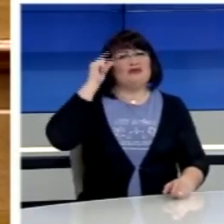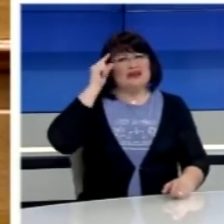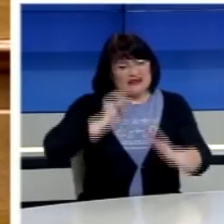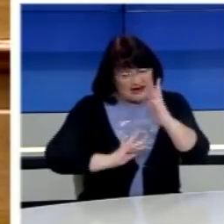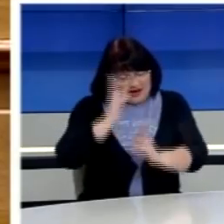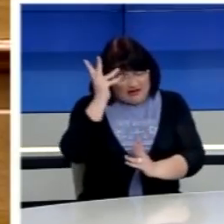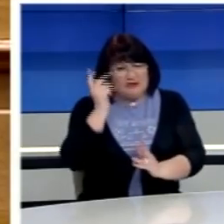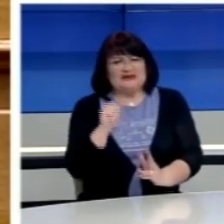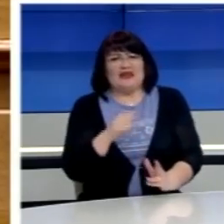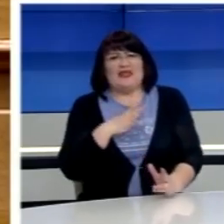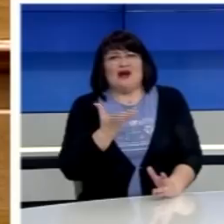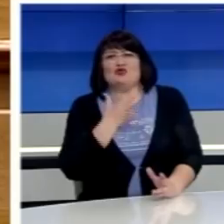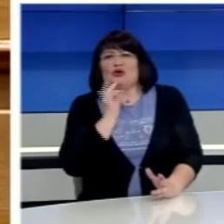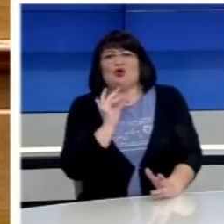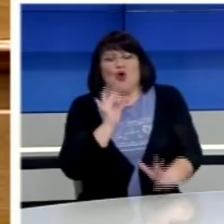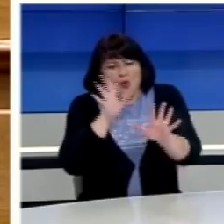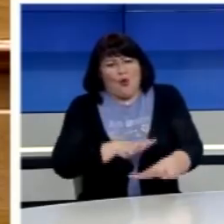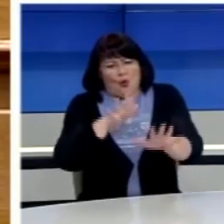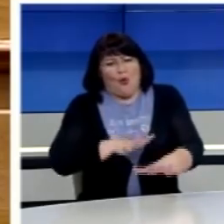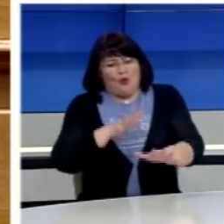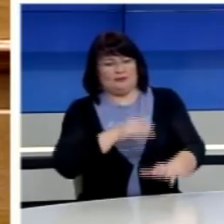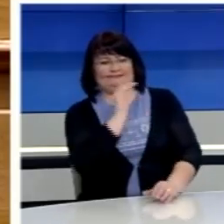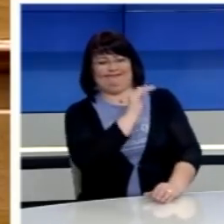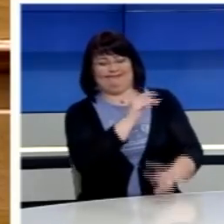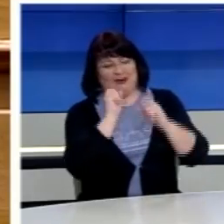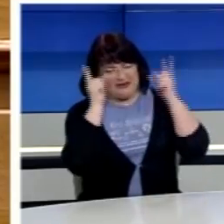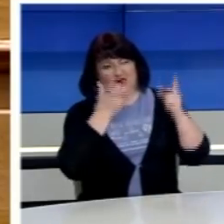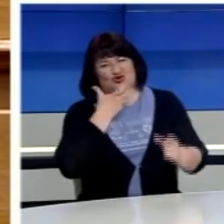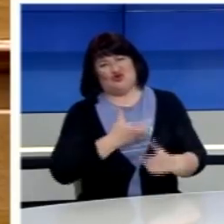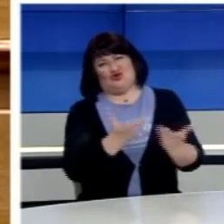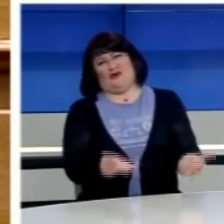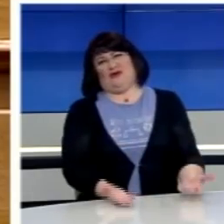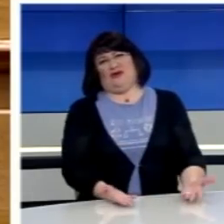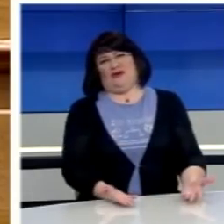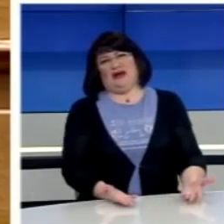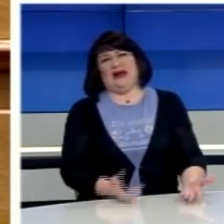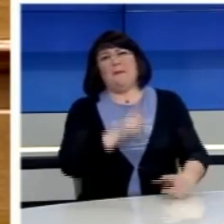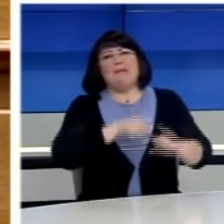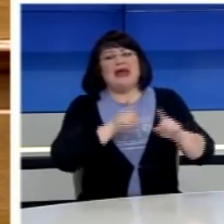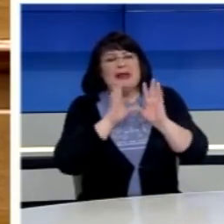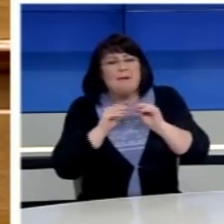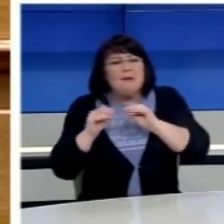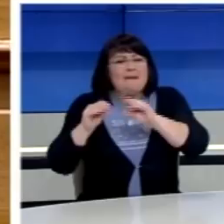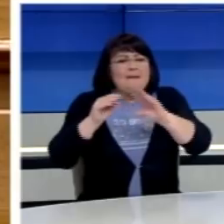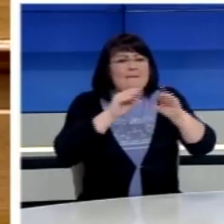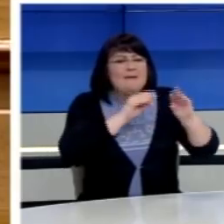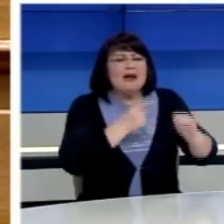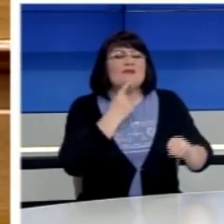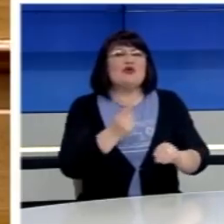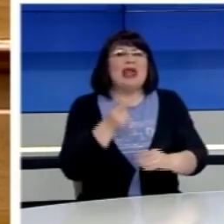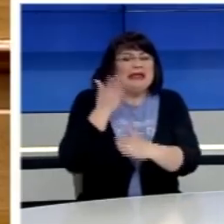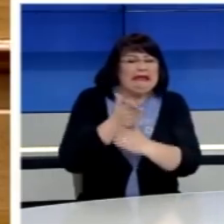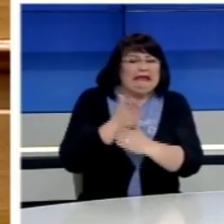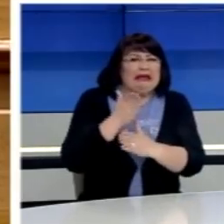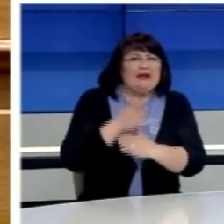φοιτητές? Ας σοβαρευτείτε επιτέλους. Και έχετε βάλει και διάφορα τρόλ, παπαγαλάκια, που κρύβουν τις διεκδικήσεις